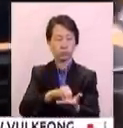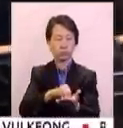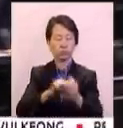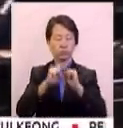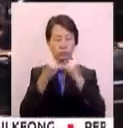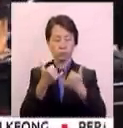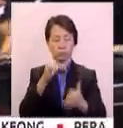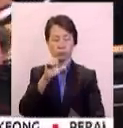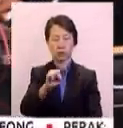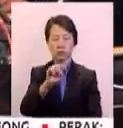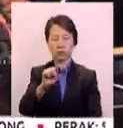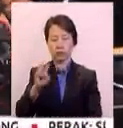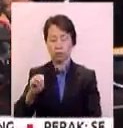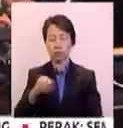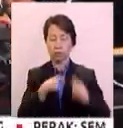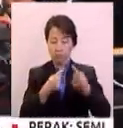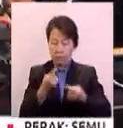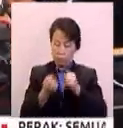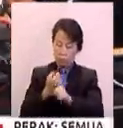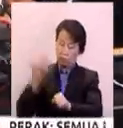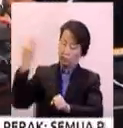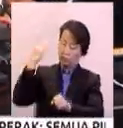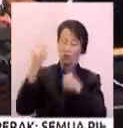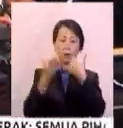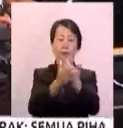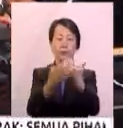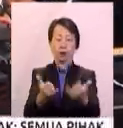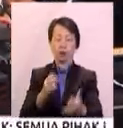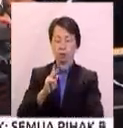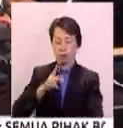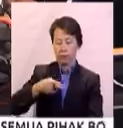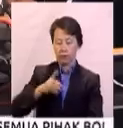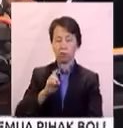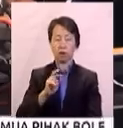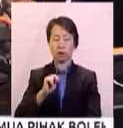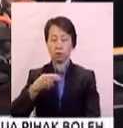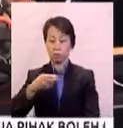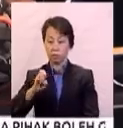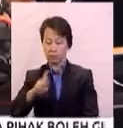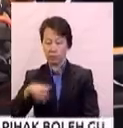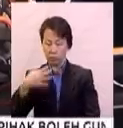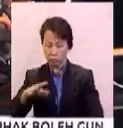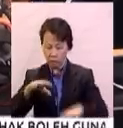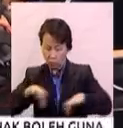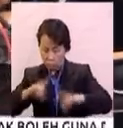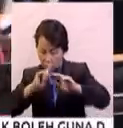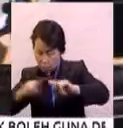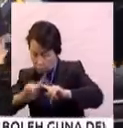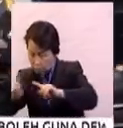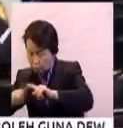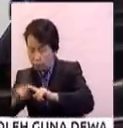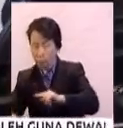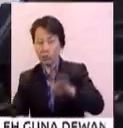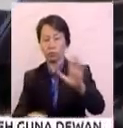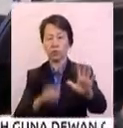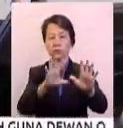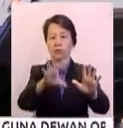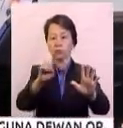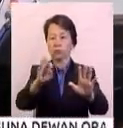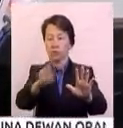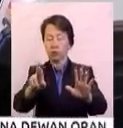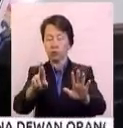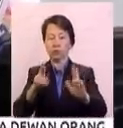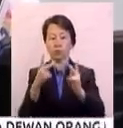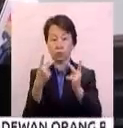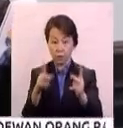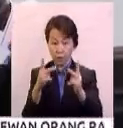Malaysia SSM. Sejak tahun lalu sehingga kini, KPDN HEP juga telah melakukan pemeriksaan terhadap hampir 550,000